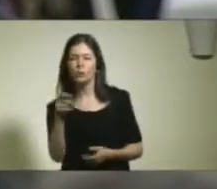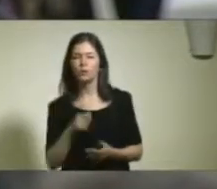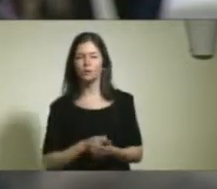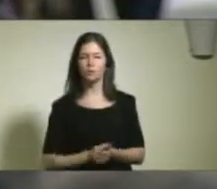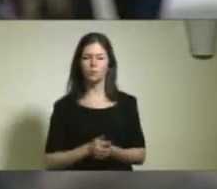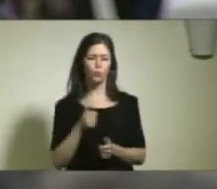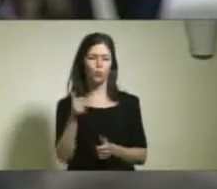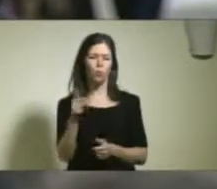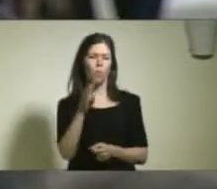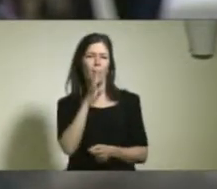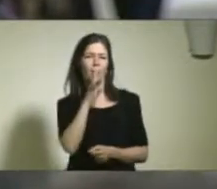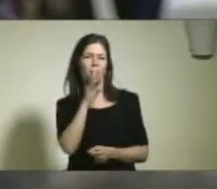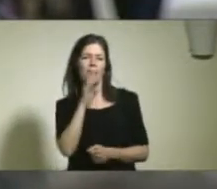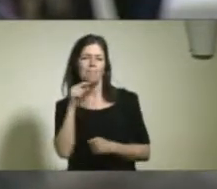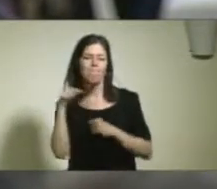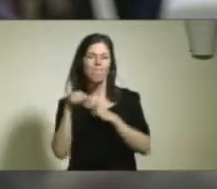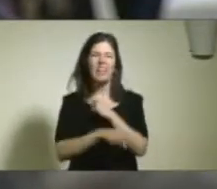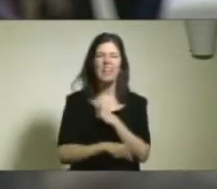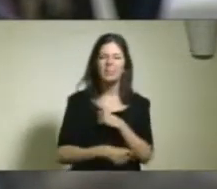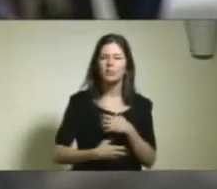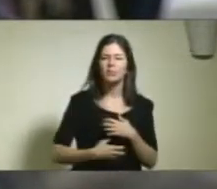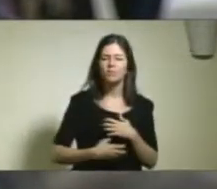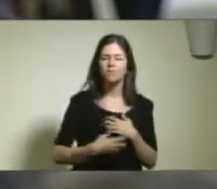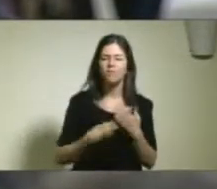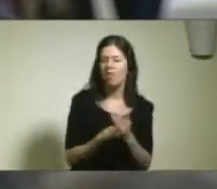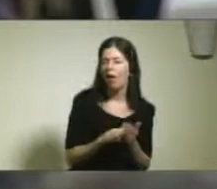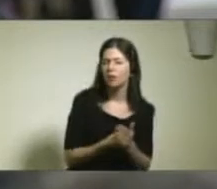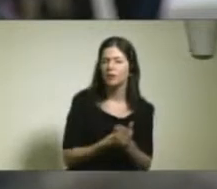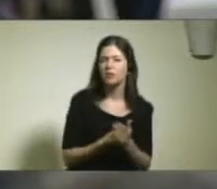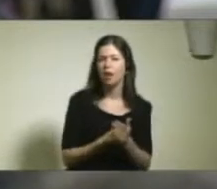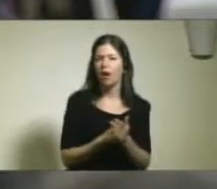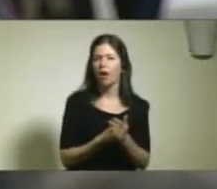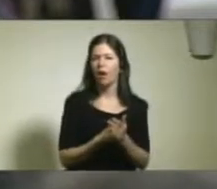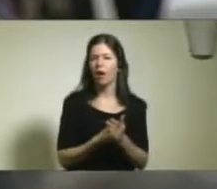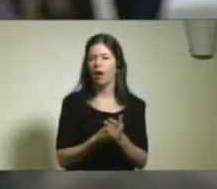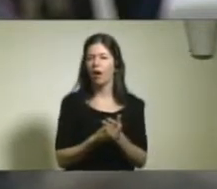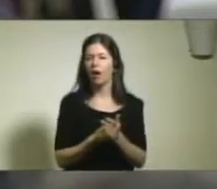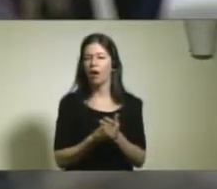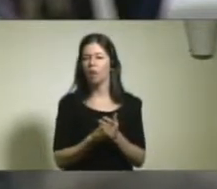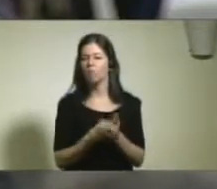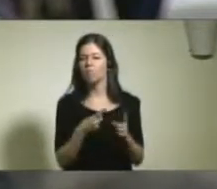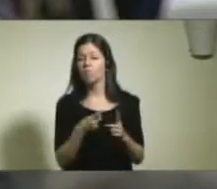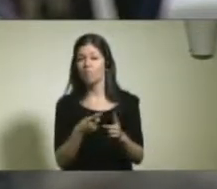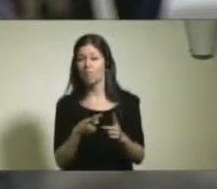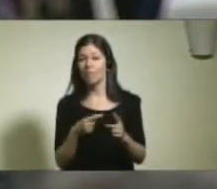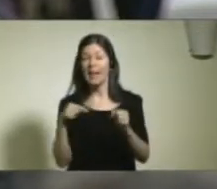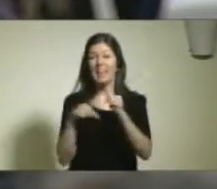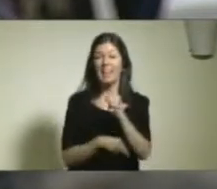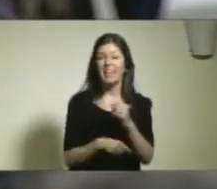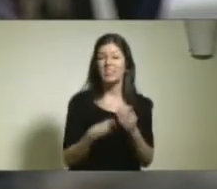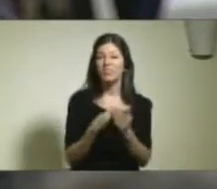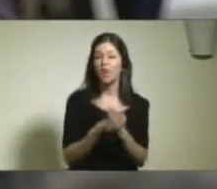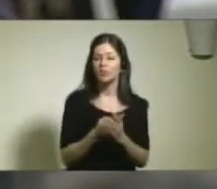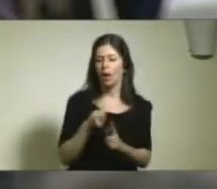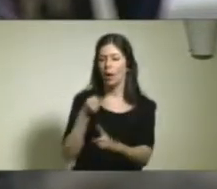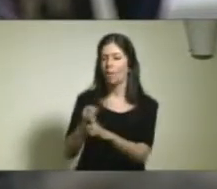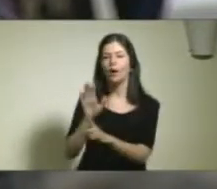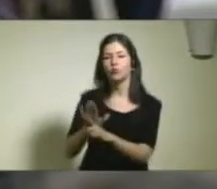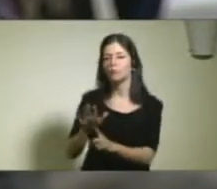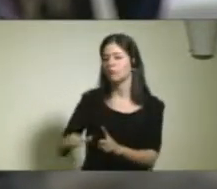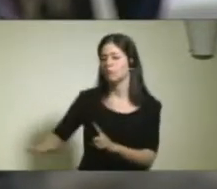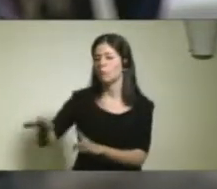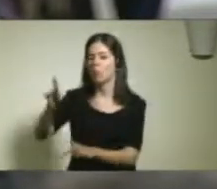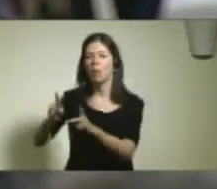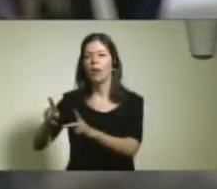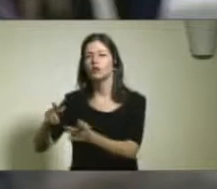la crise financière et de l'impact ou des répercussions sur les couches les plus vulnérables ou les membres